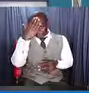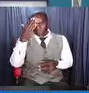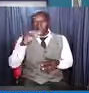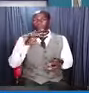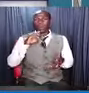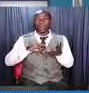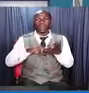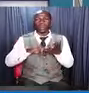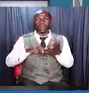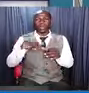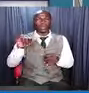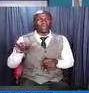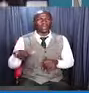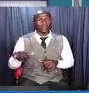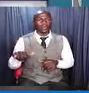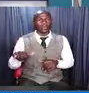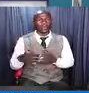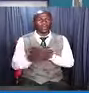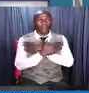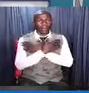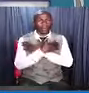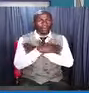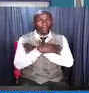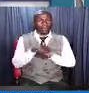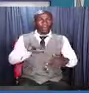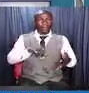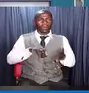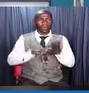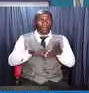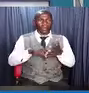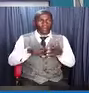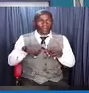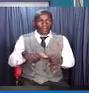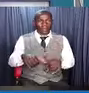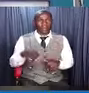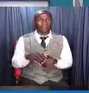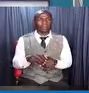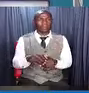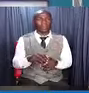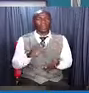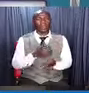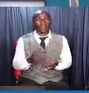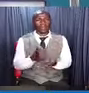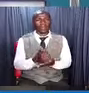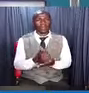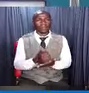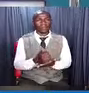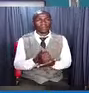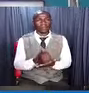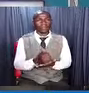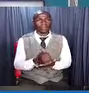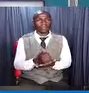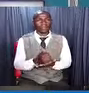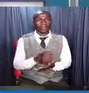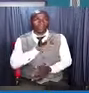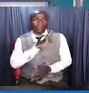uliodumu. Obedience that is everlasting. Upendo kwa mke udumuo. Love to the wife that is everlasting. Amen. Amen.